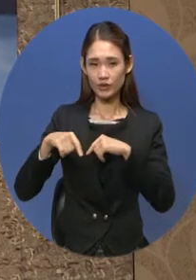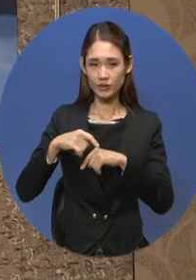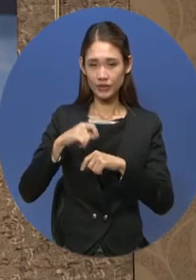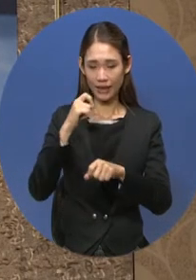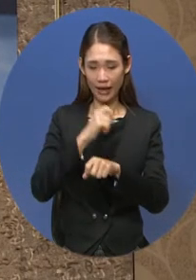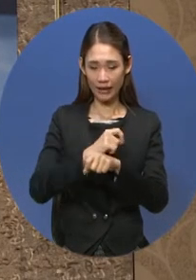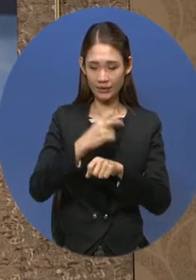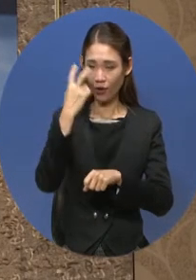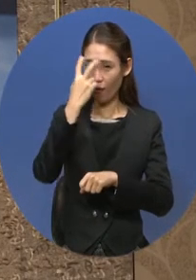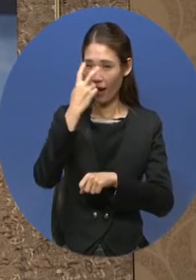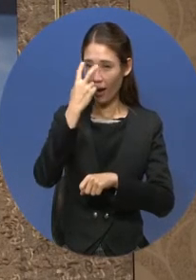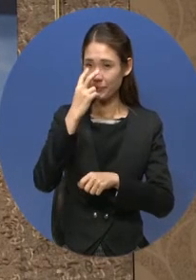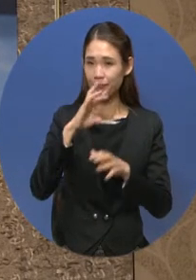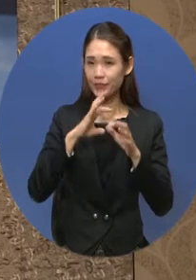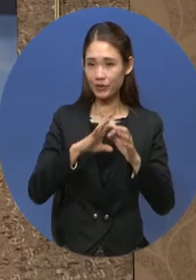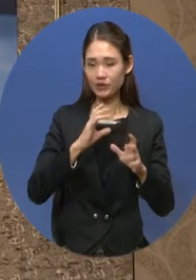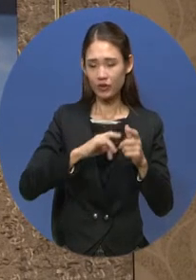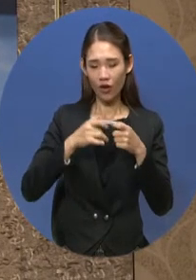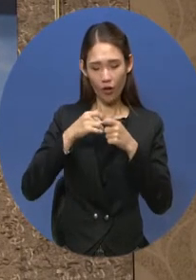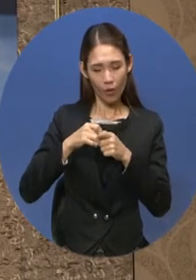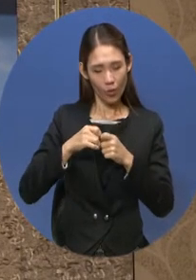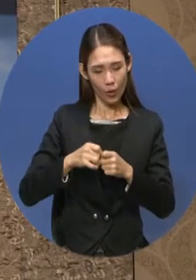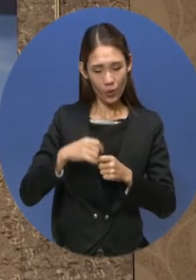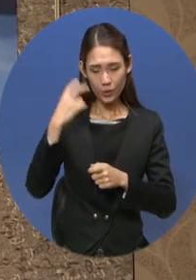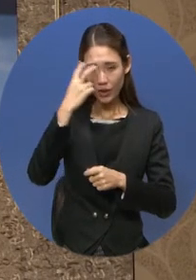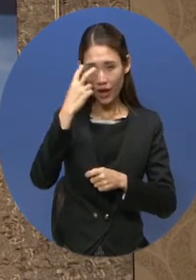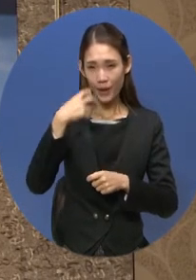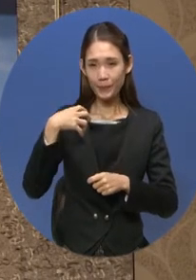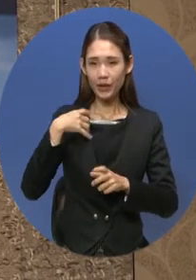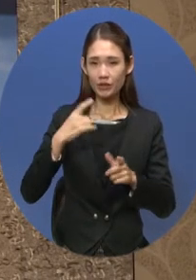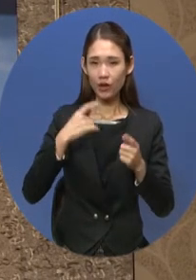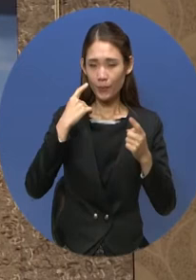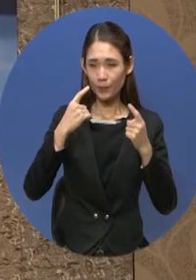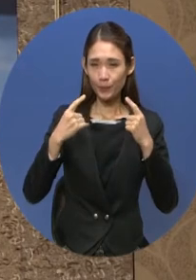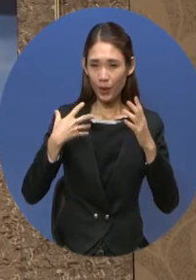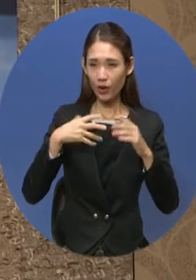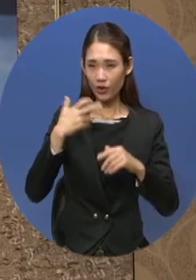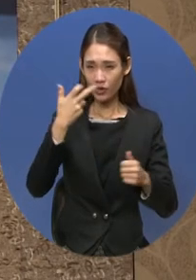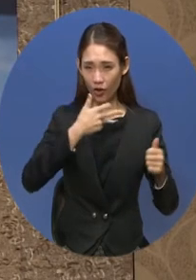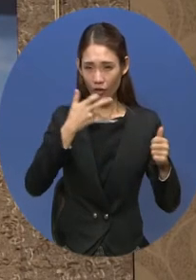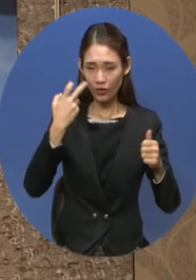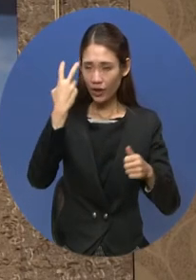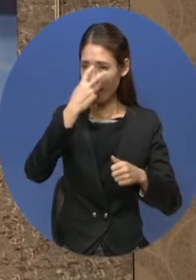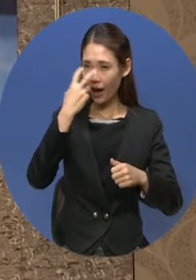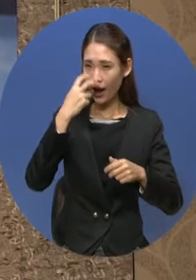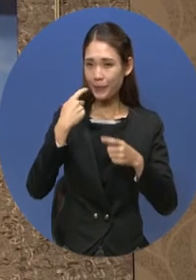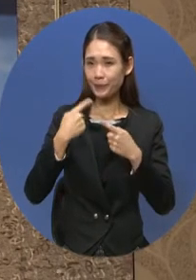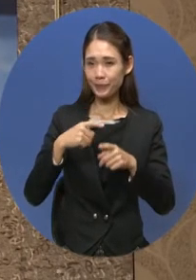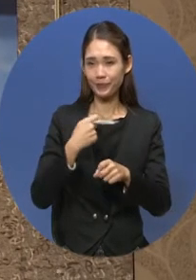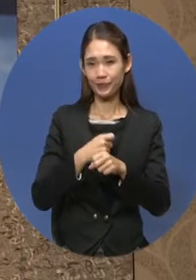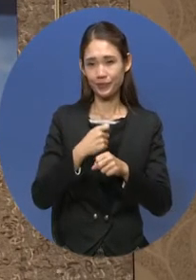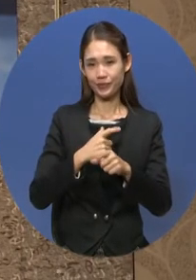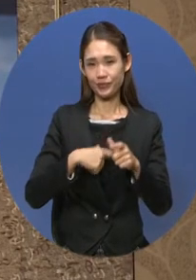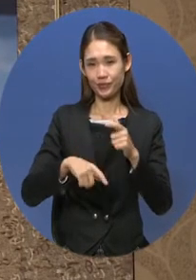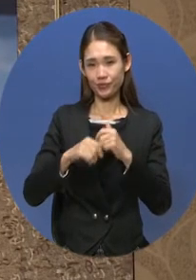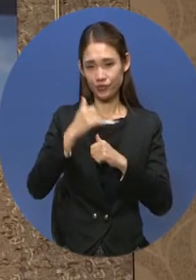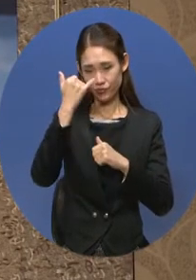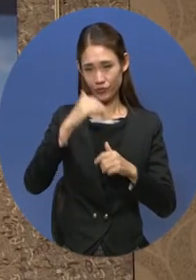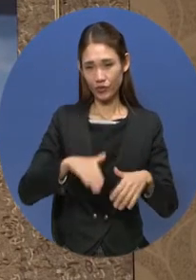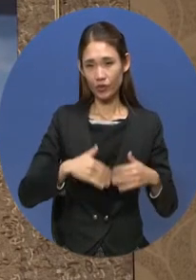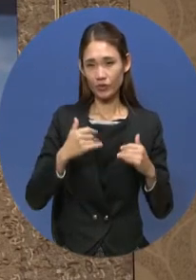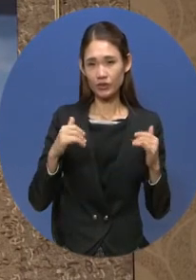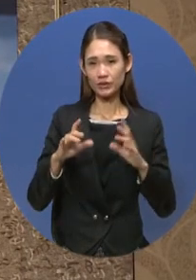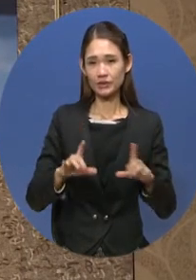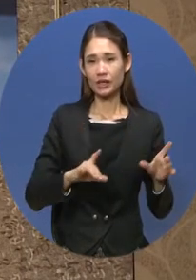등을 통해서 꼼꼼하게 챙기고 명확한 견제와 감시를 잘 해서 충남